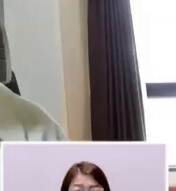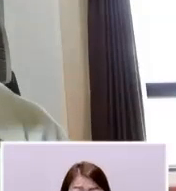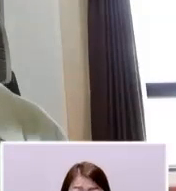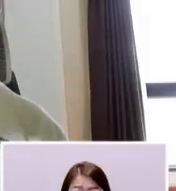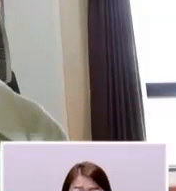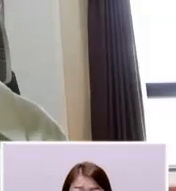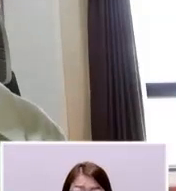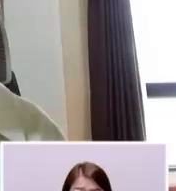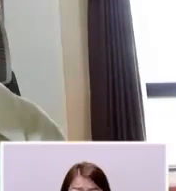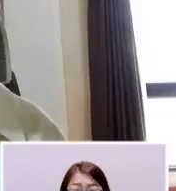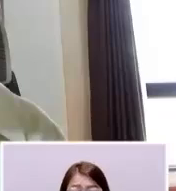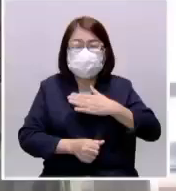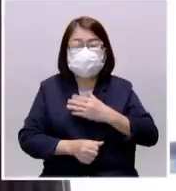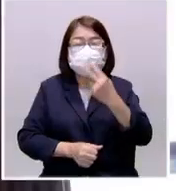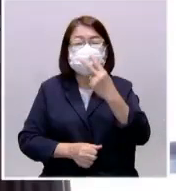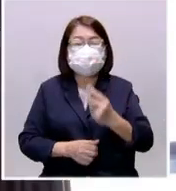ไปติดตามกันค่ะ